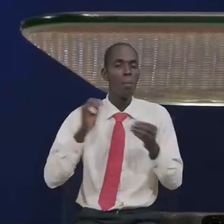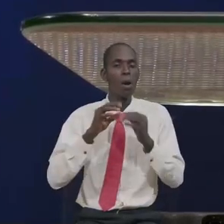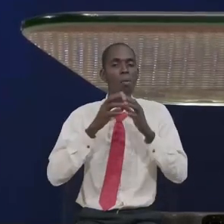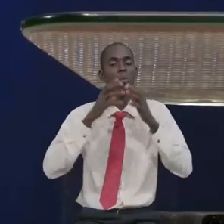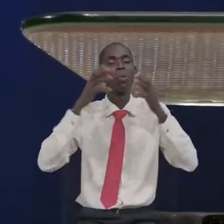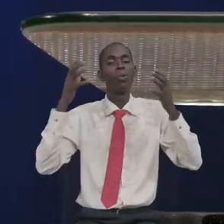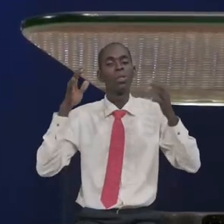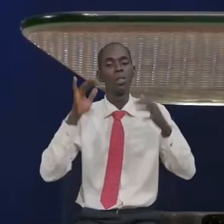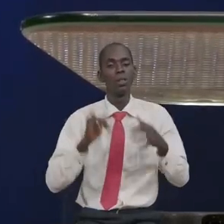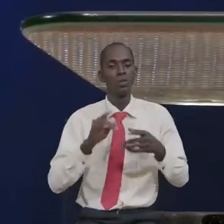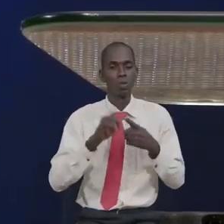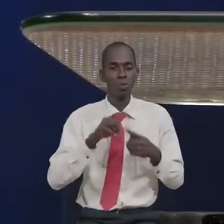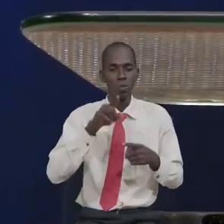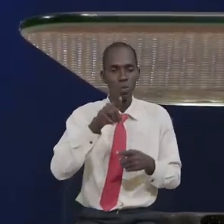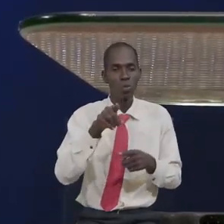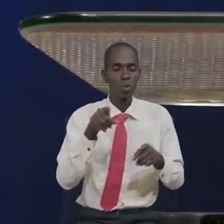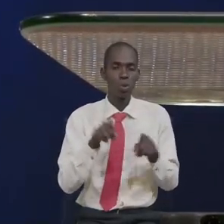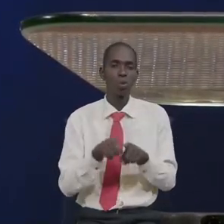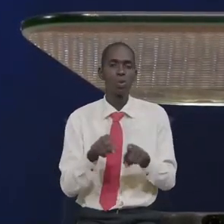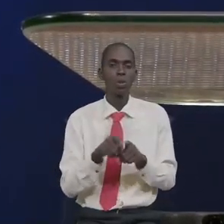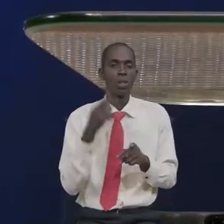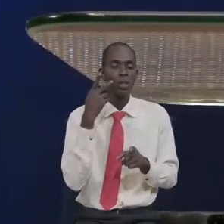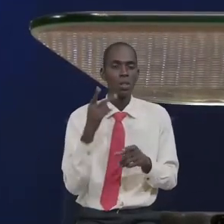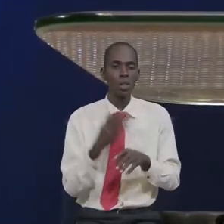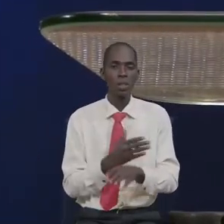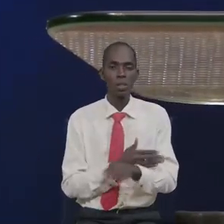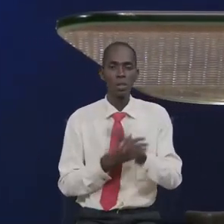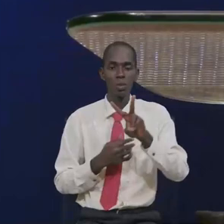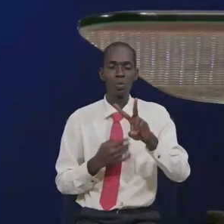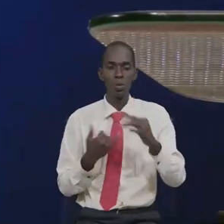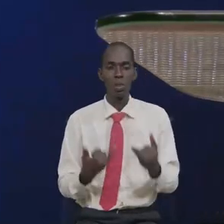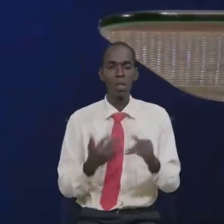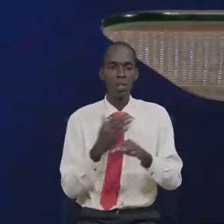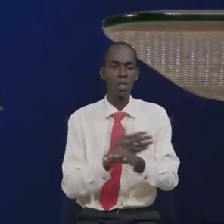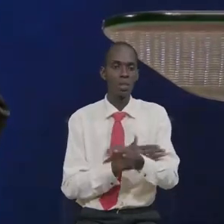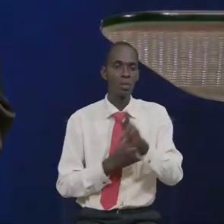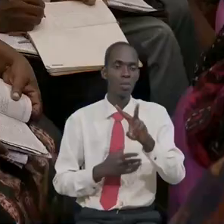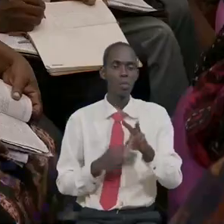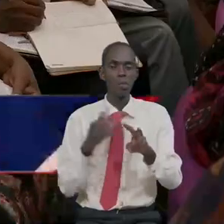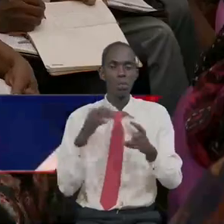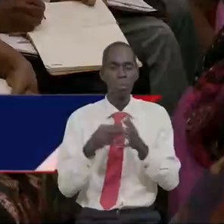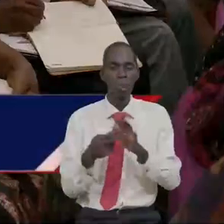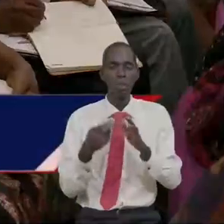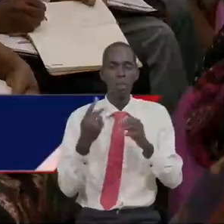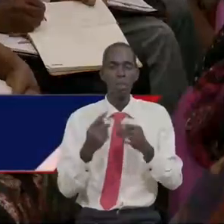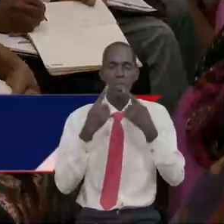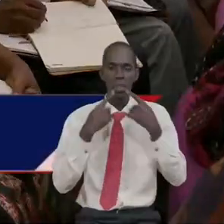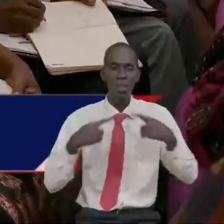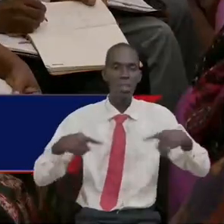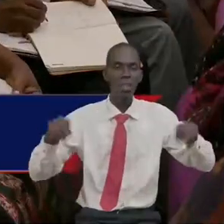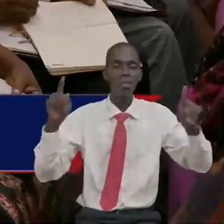mais avec la grâce de Dieu. Voyons la deuxième section ici. La déclaration de